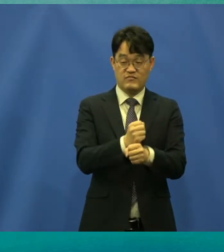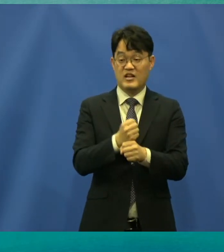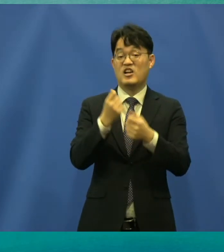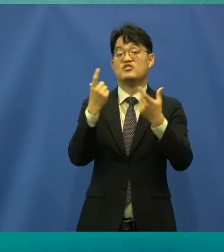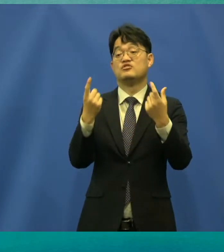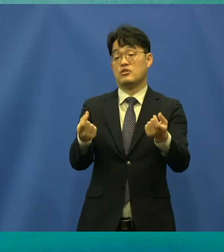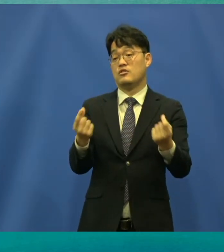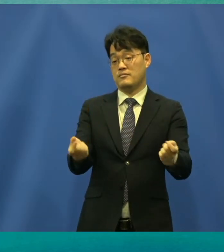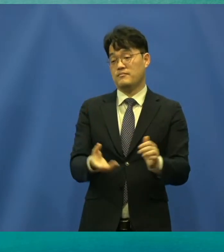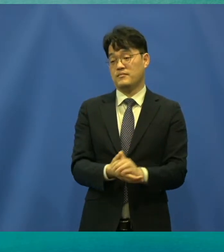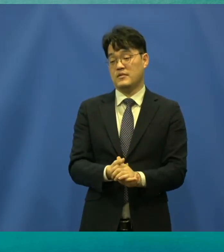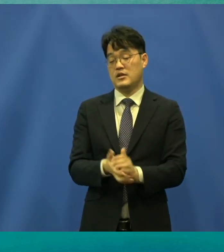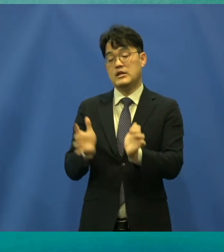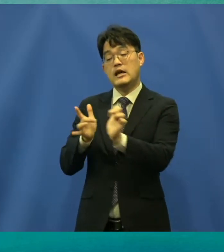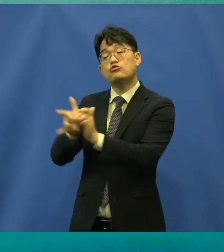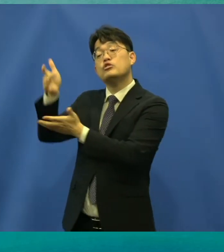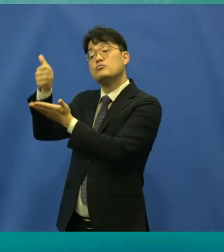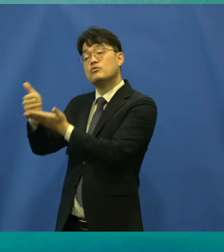내 양을 치라.